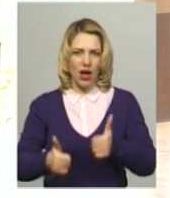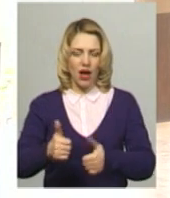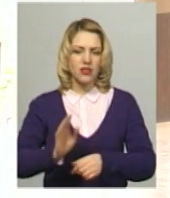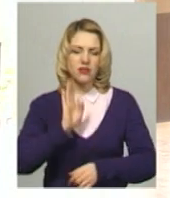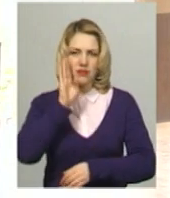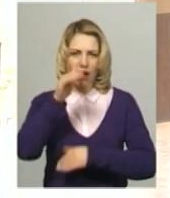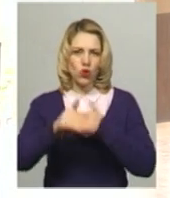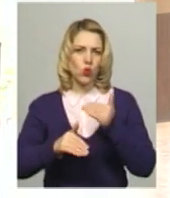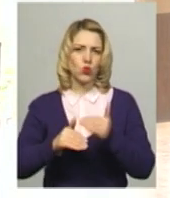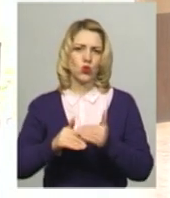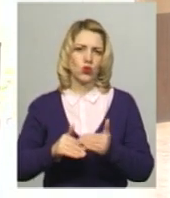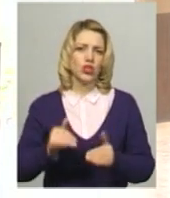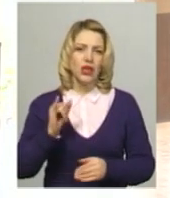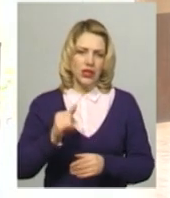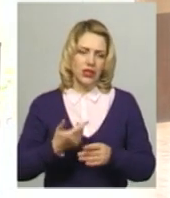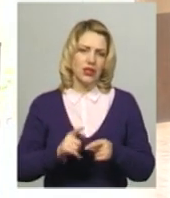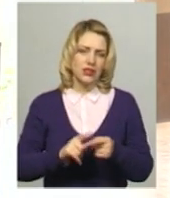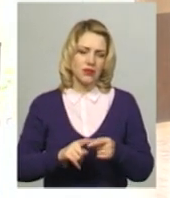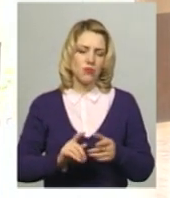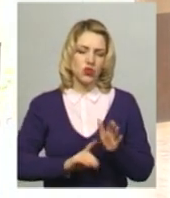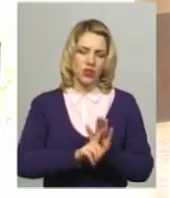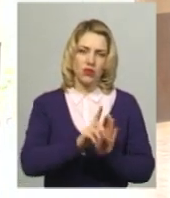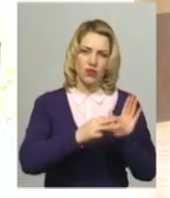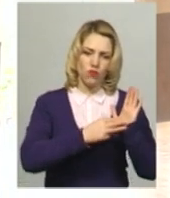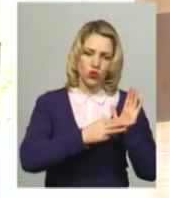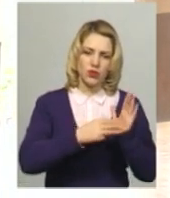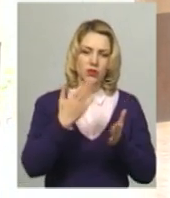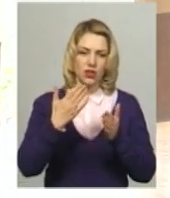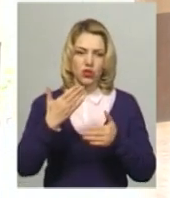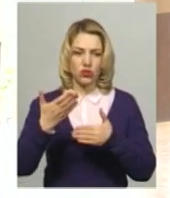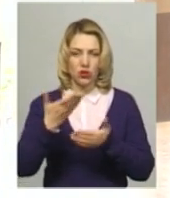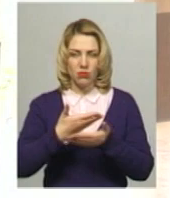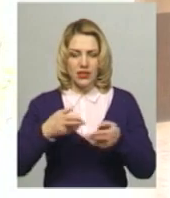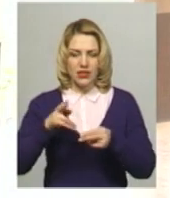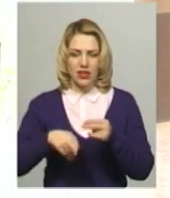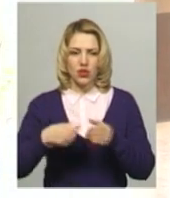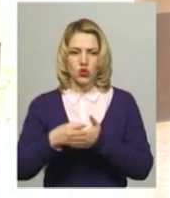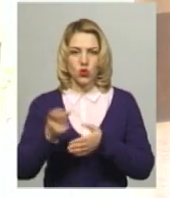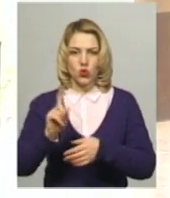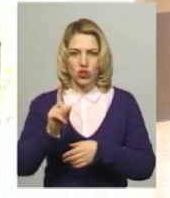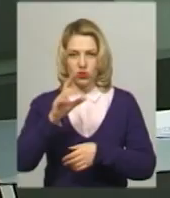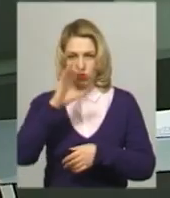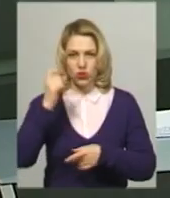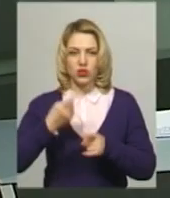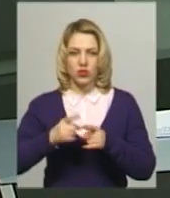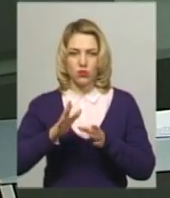ночі. Тобто починається з 8 ранку, і якщо ми закінчимо до часу ночі, це буде дуже добре.